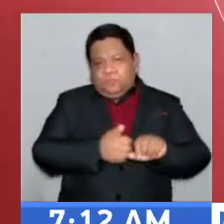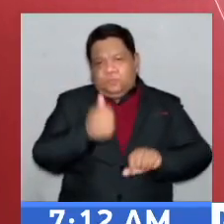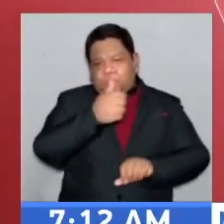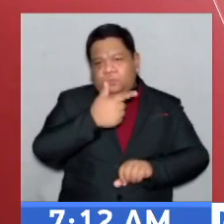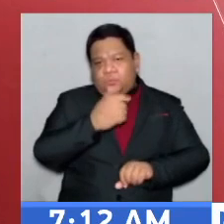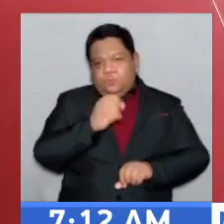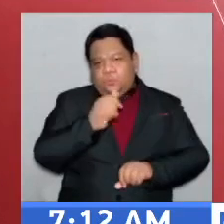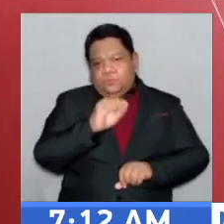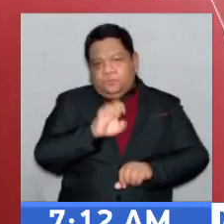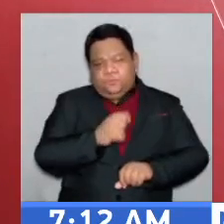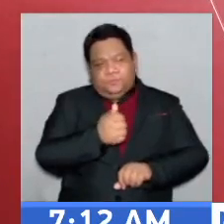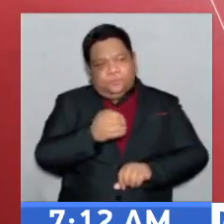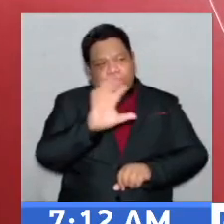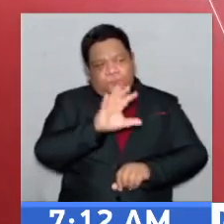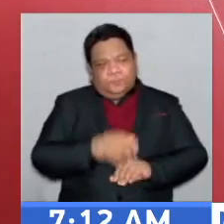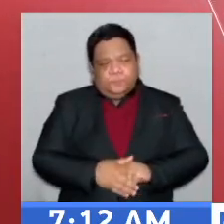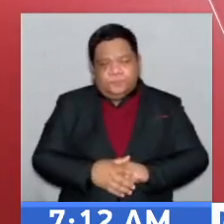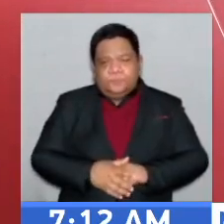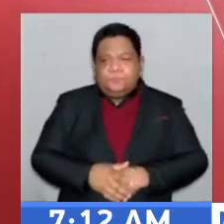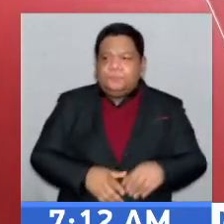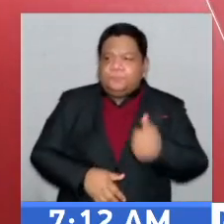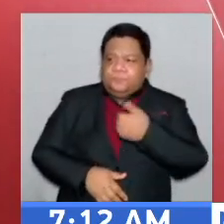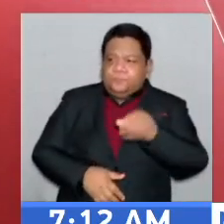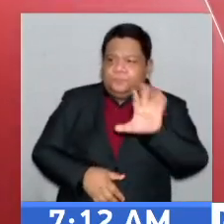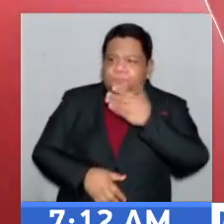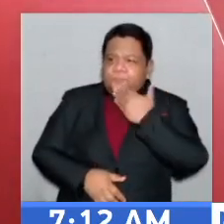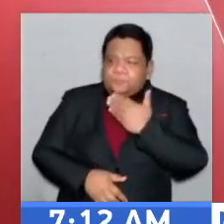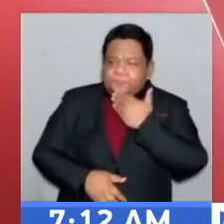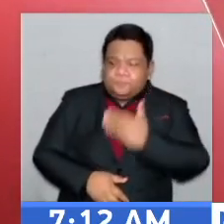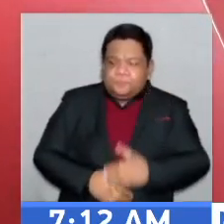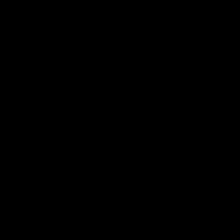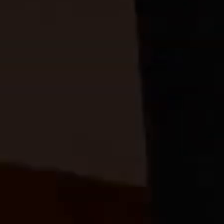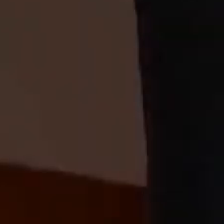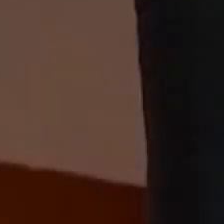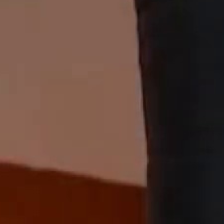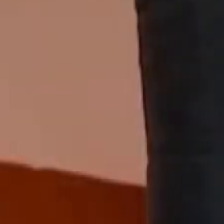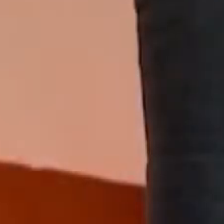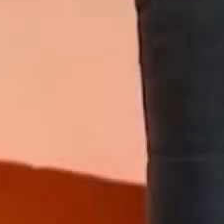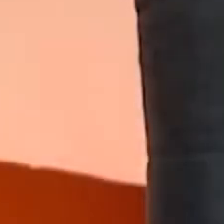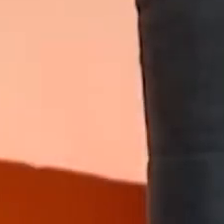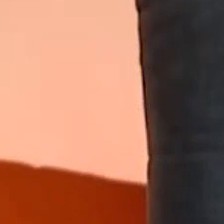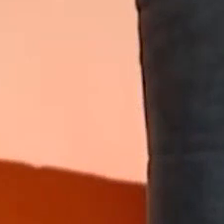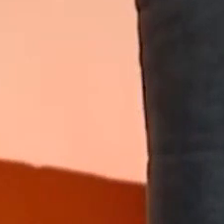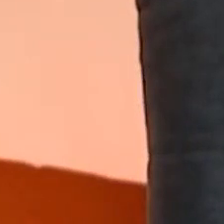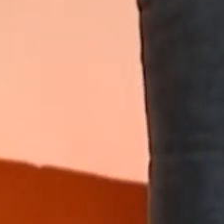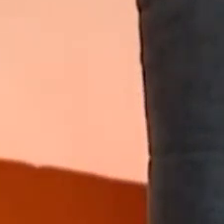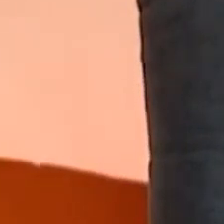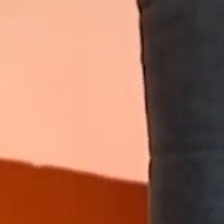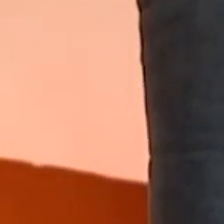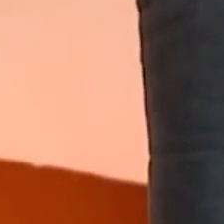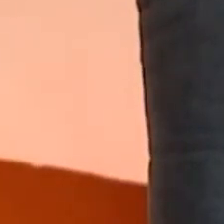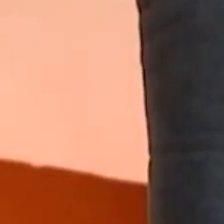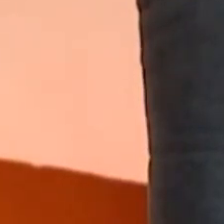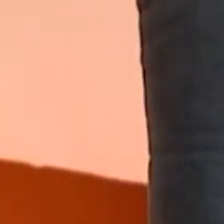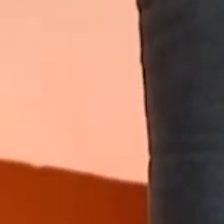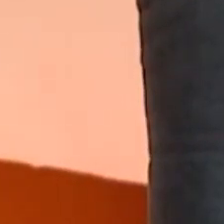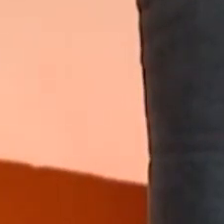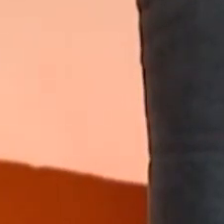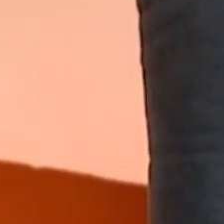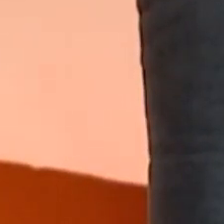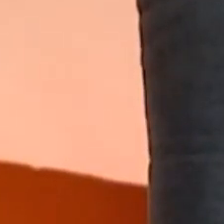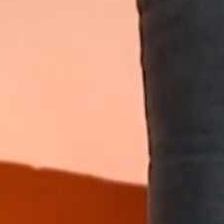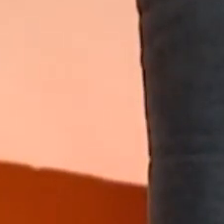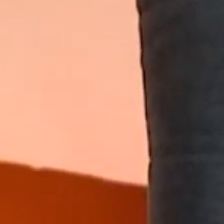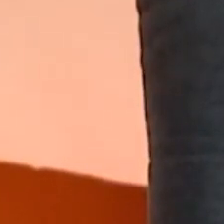Magandang umaga at maraming salamat sa pagkakataon. Kapuso, mauna ka sa mga balita. Panoorin ang